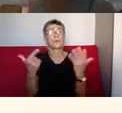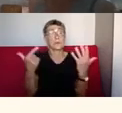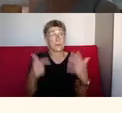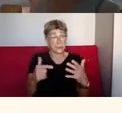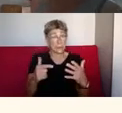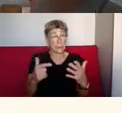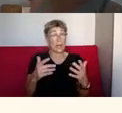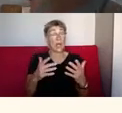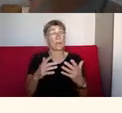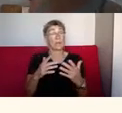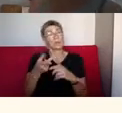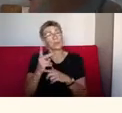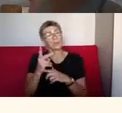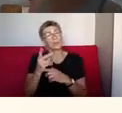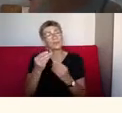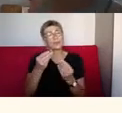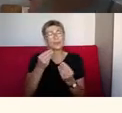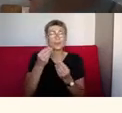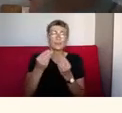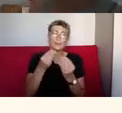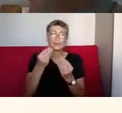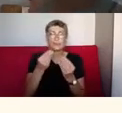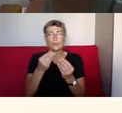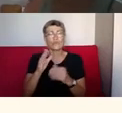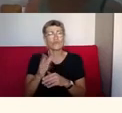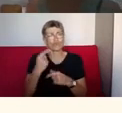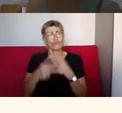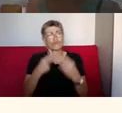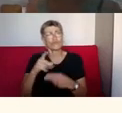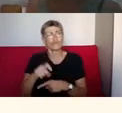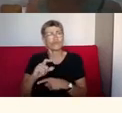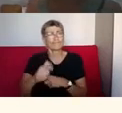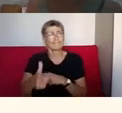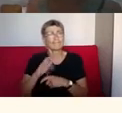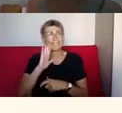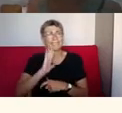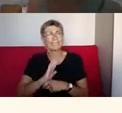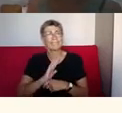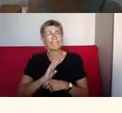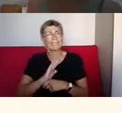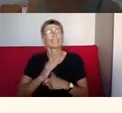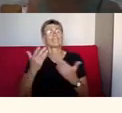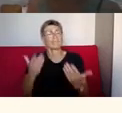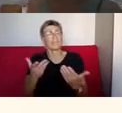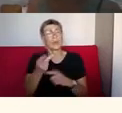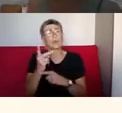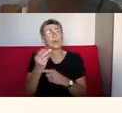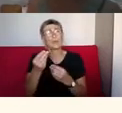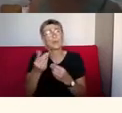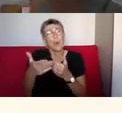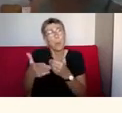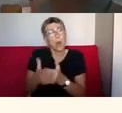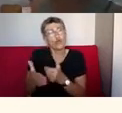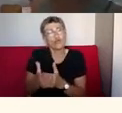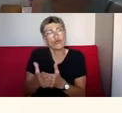travailler sur une version un peu plus... Vous pouvez passer les slides. Sur une version un peu plus proche de ce qui